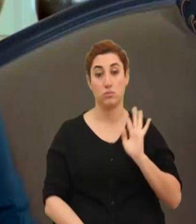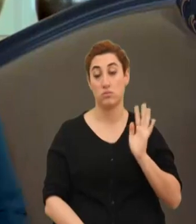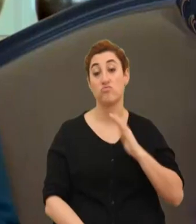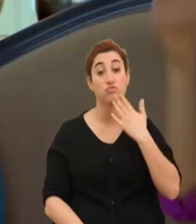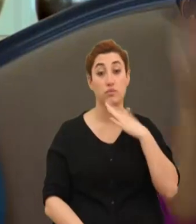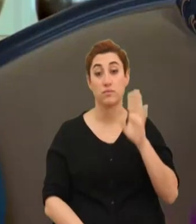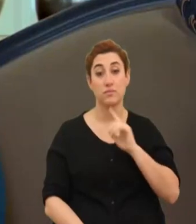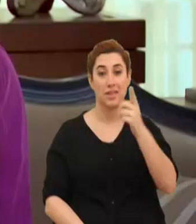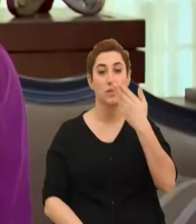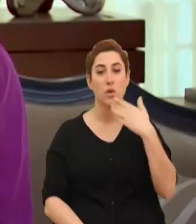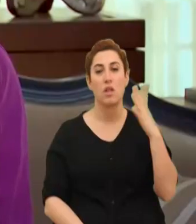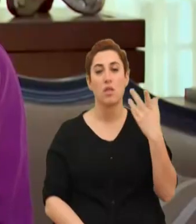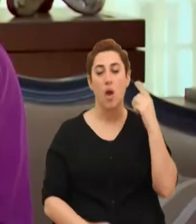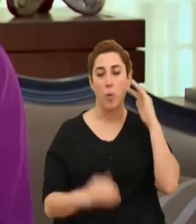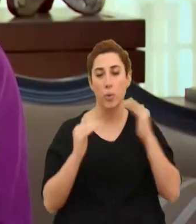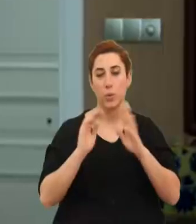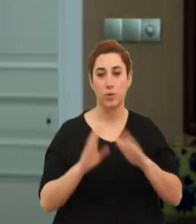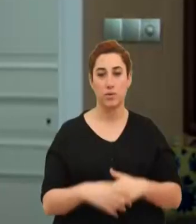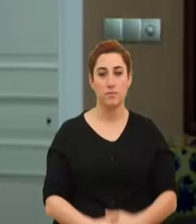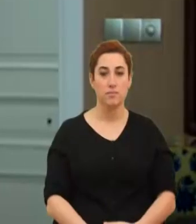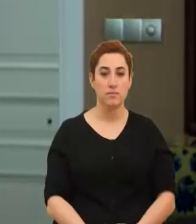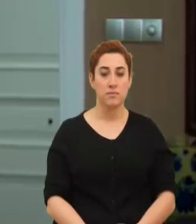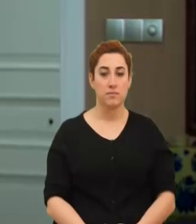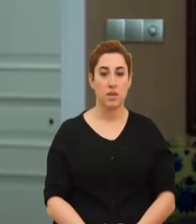Yok. Senin söylediğin daha mantıklı.